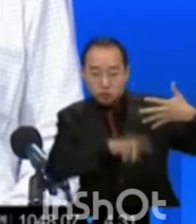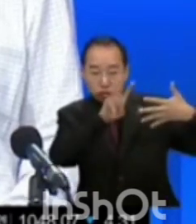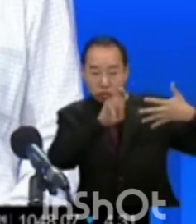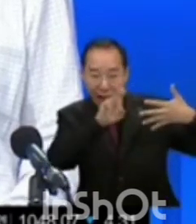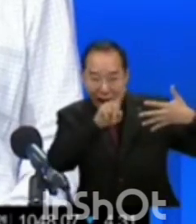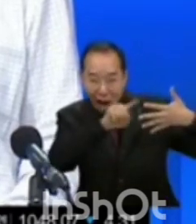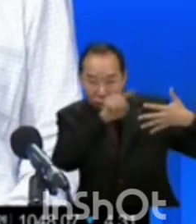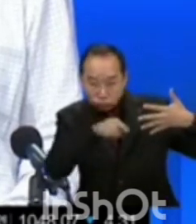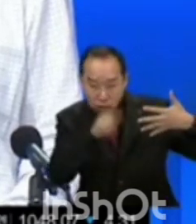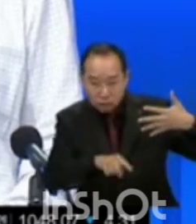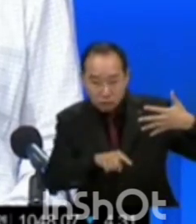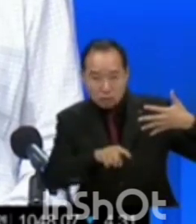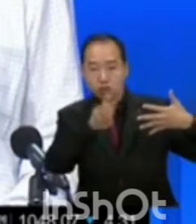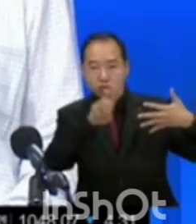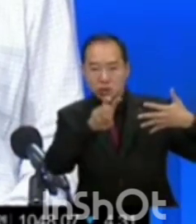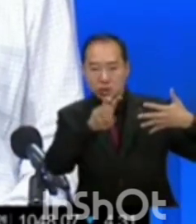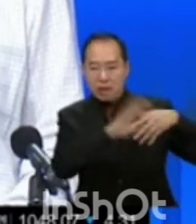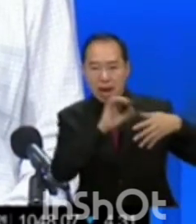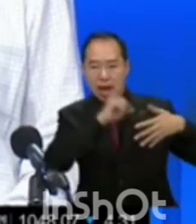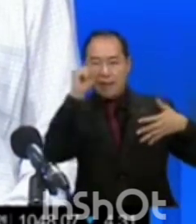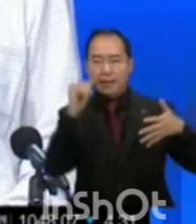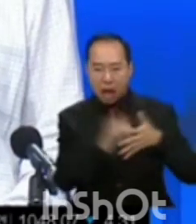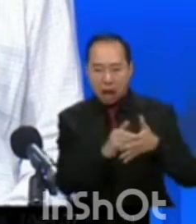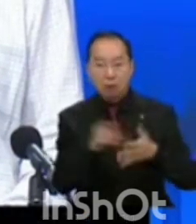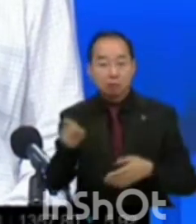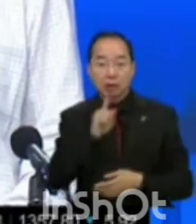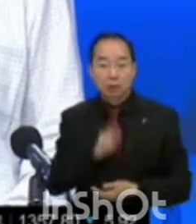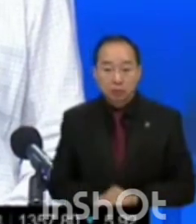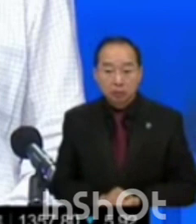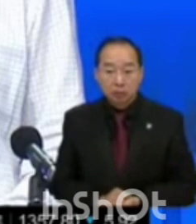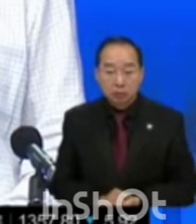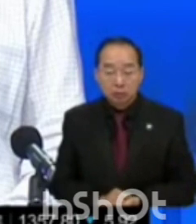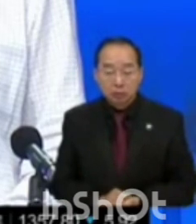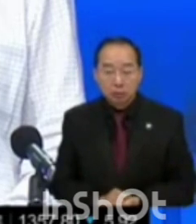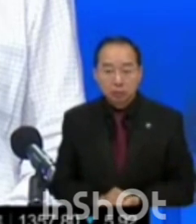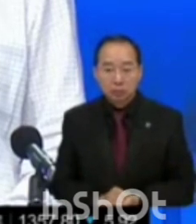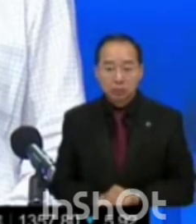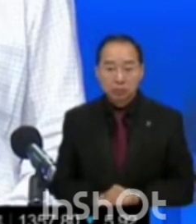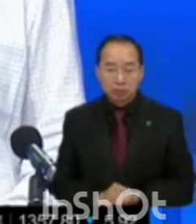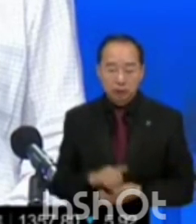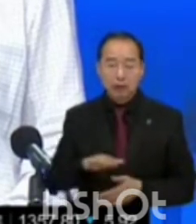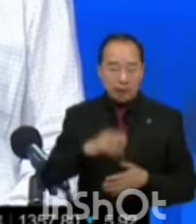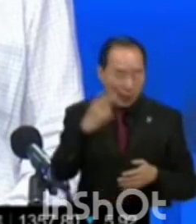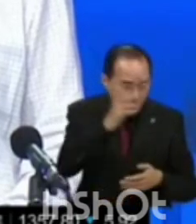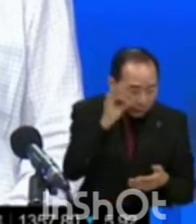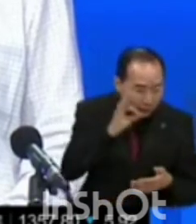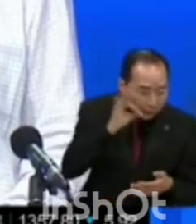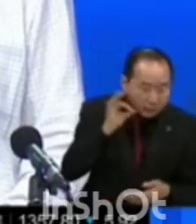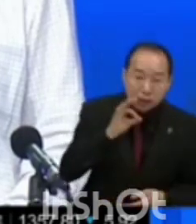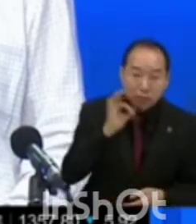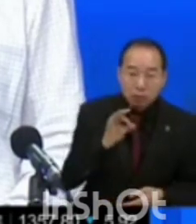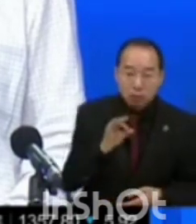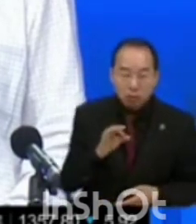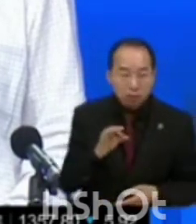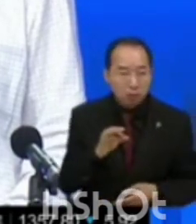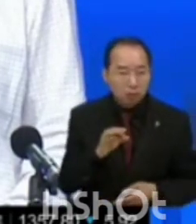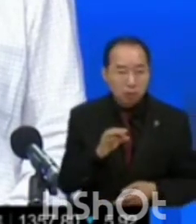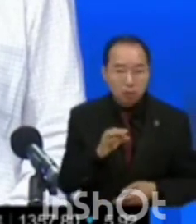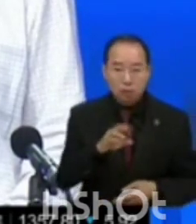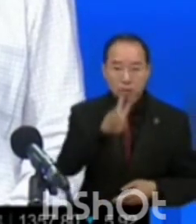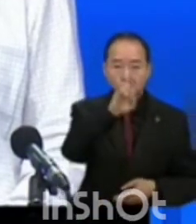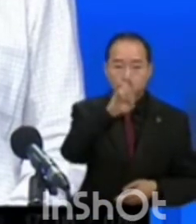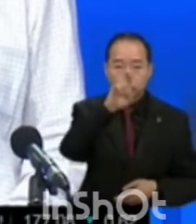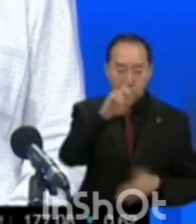걸로 이렇게 평가를 받았다라고 답변을 하셨어요. 그래서 다 찾아봤는데 이 21개